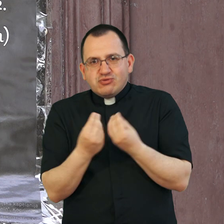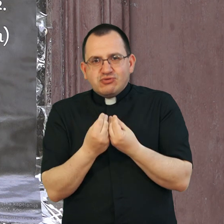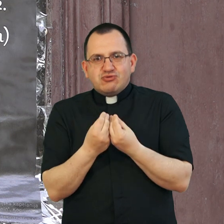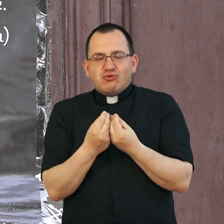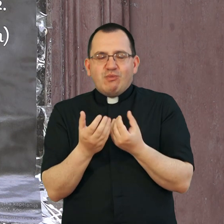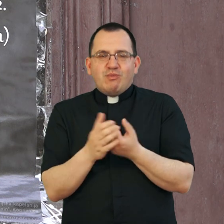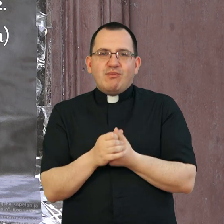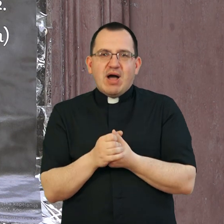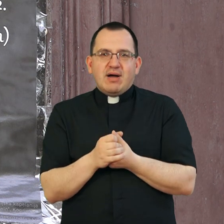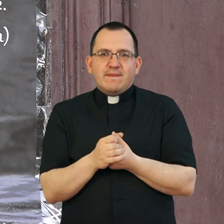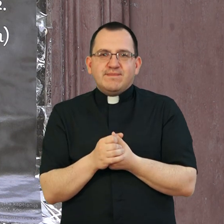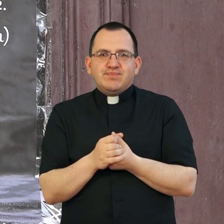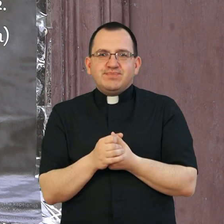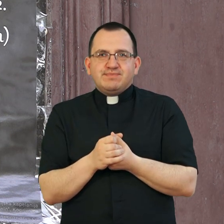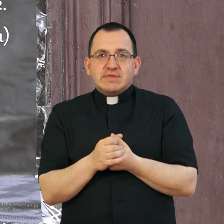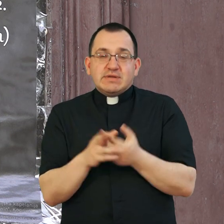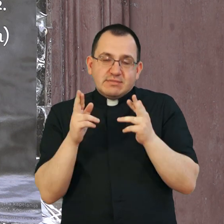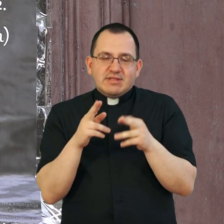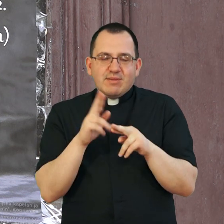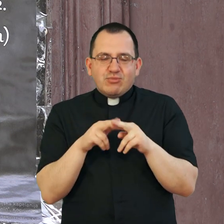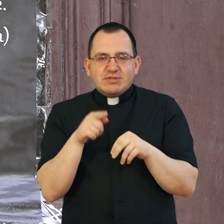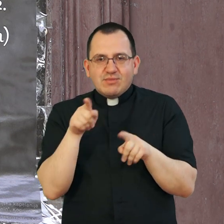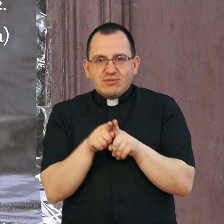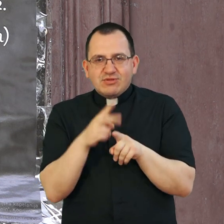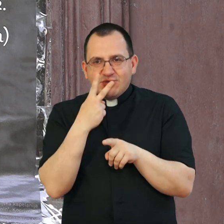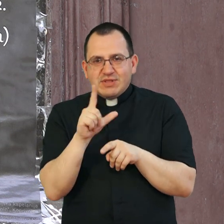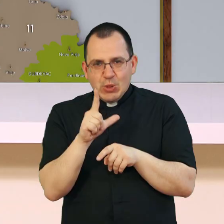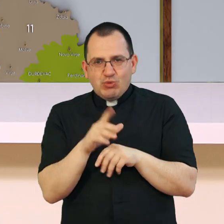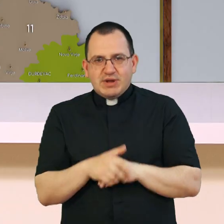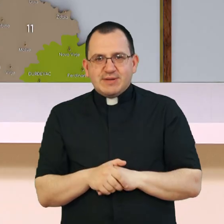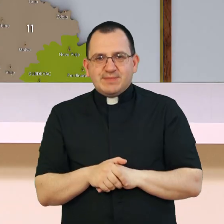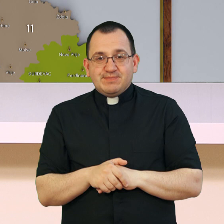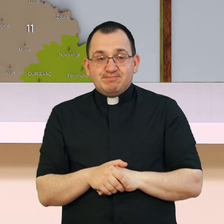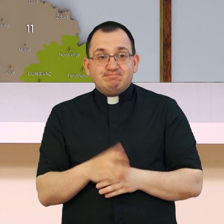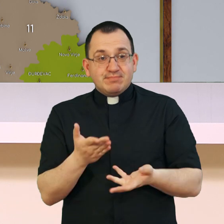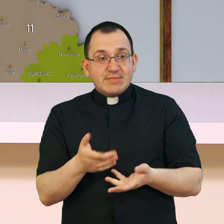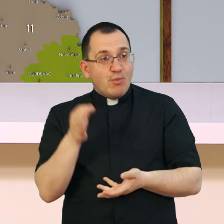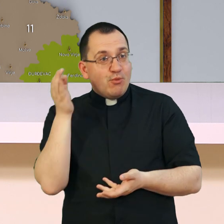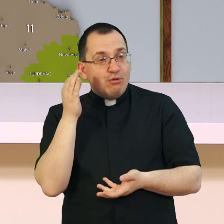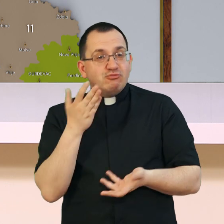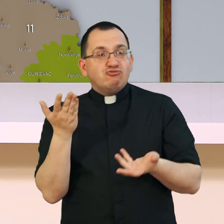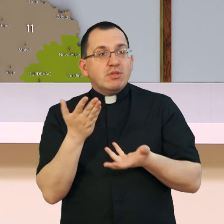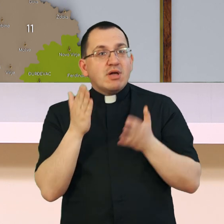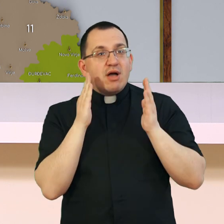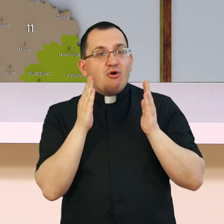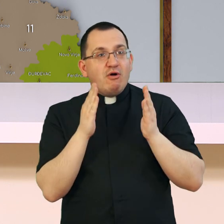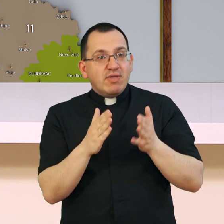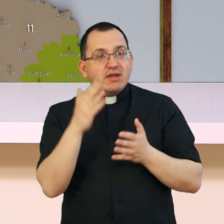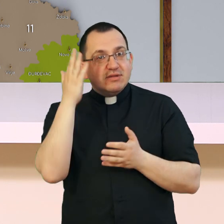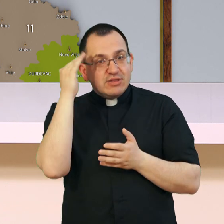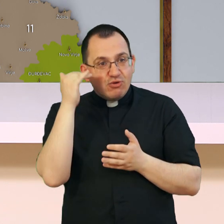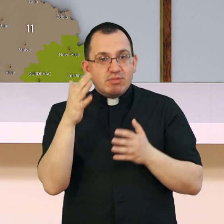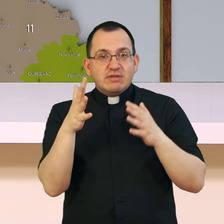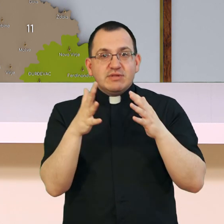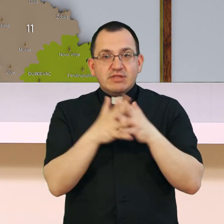hrvatskih katoličkih obitelji u Ludbregu, pa ćemo se vjerujem i tamo vidjeti. Evo, čuli smo da se vjernici u Koprivnici,